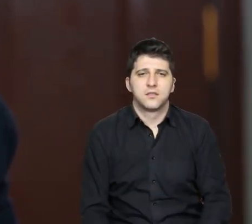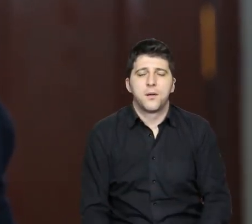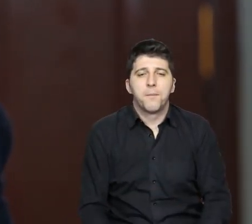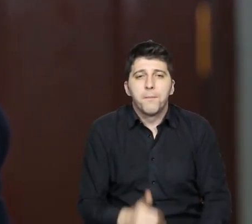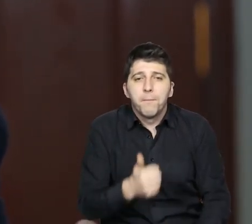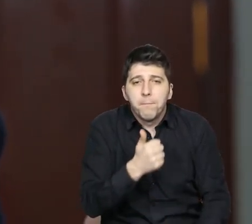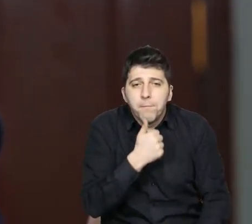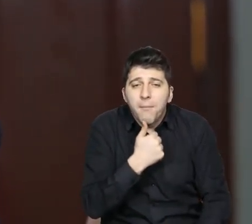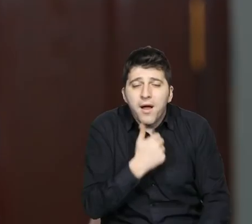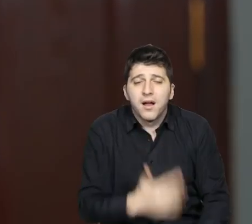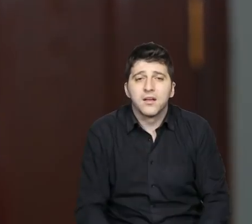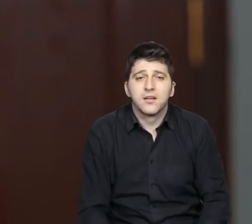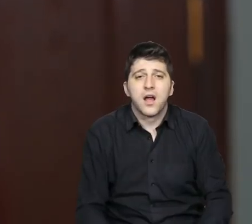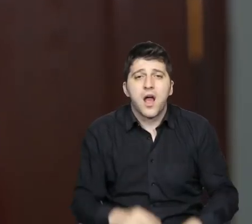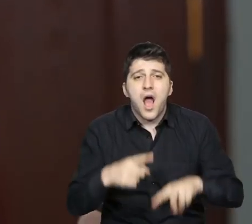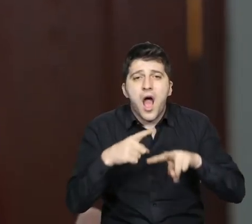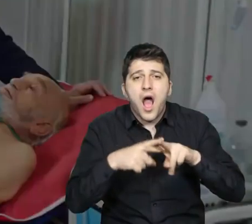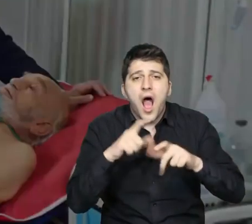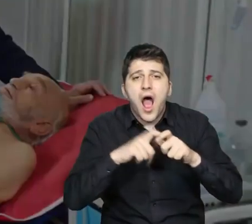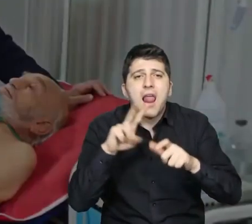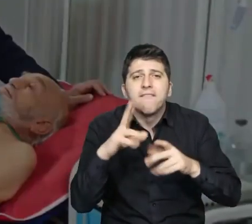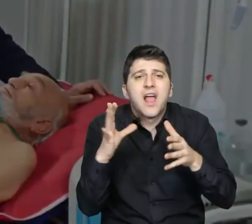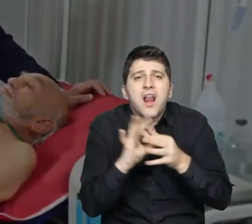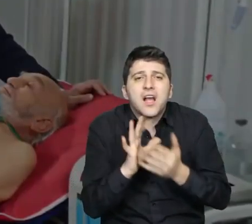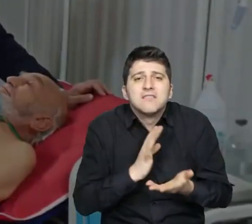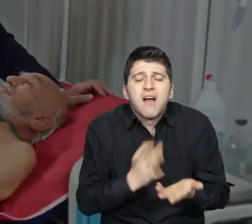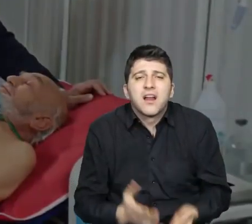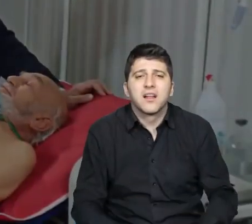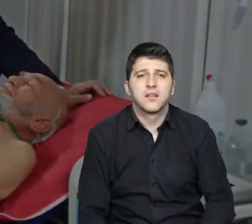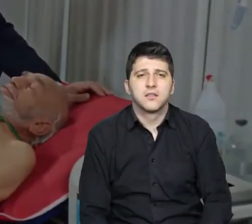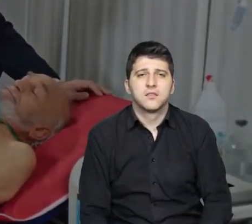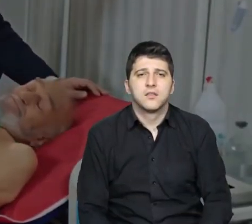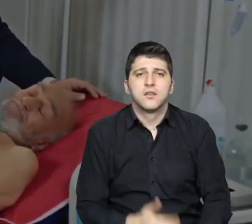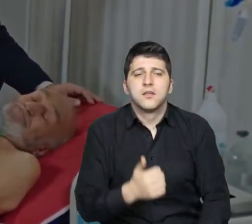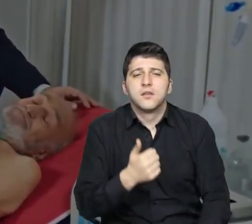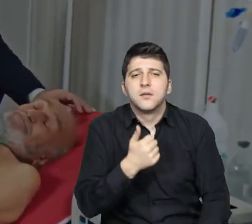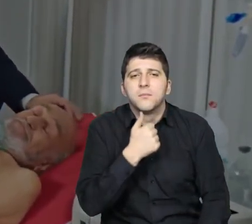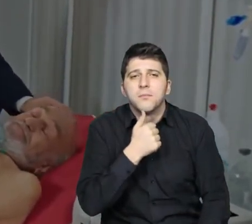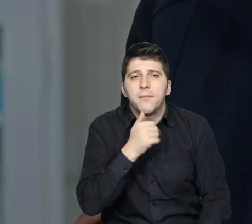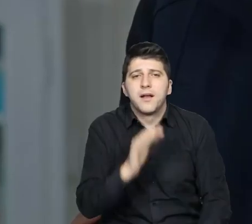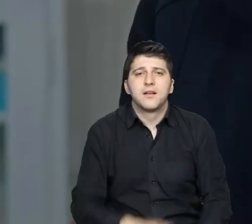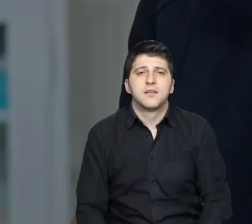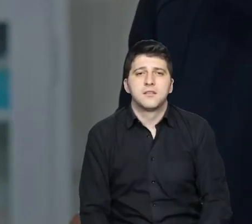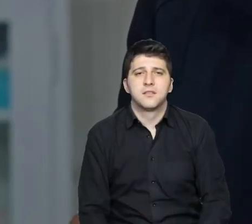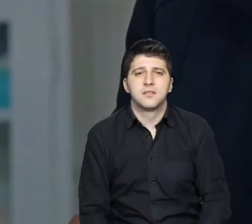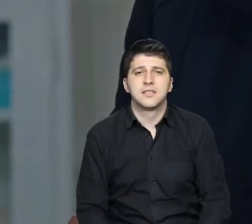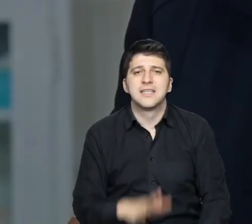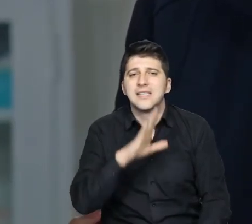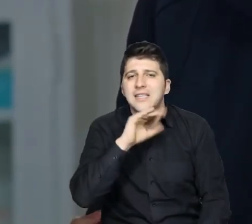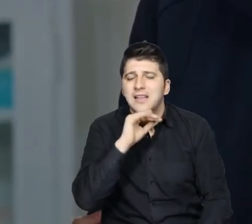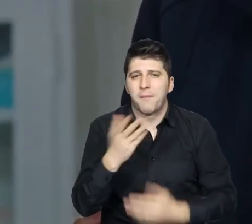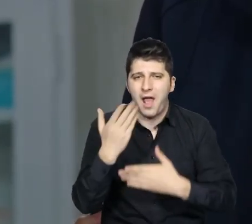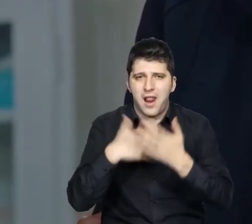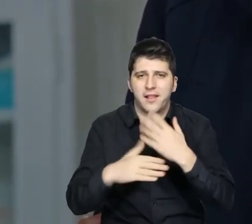Baba Alev'in ne alakası var şimdi? Baba... Dedem anlattı